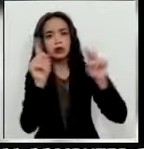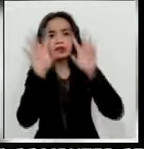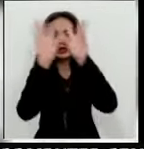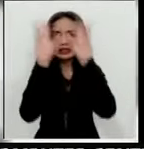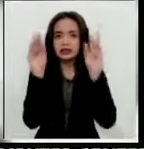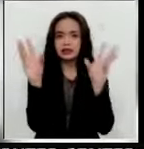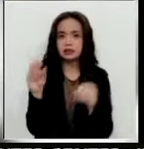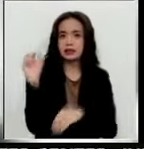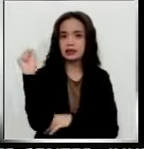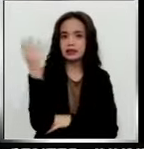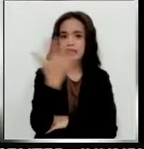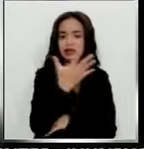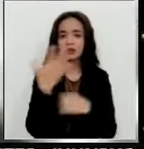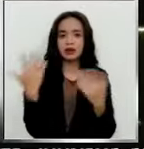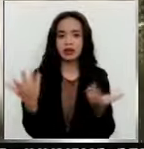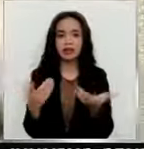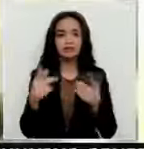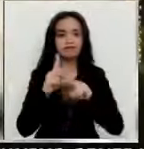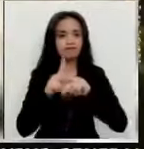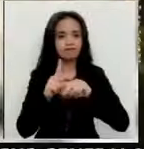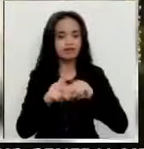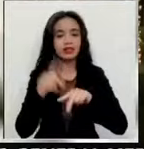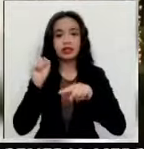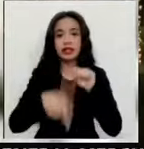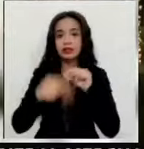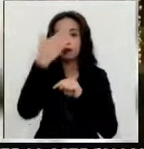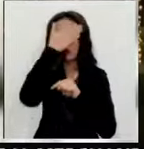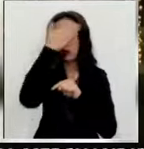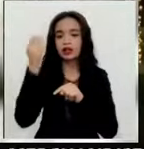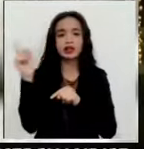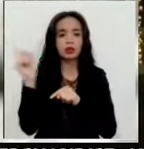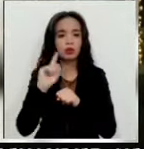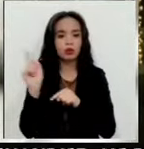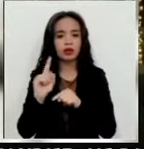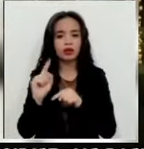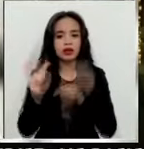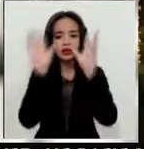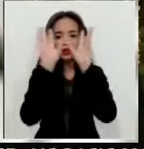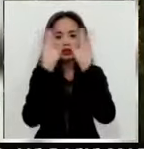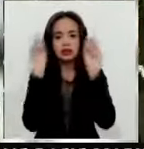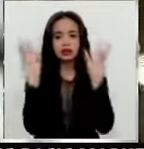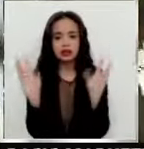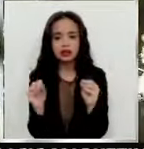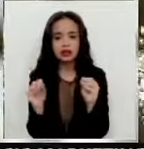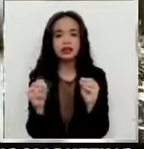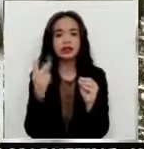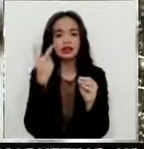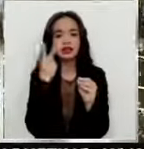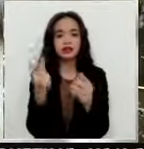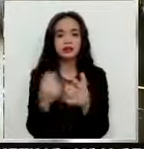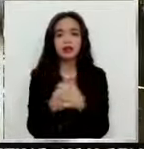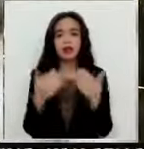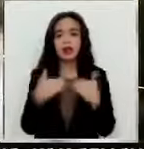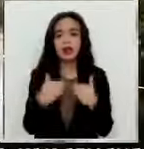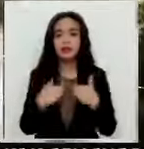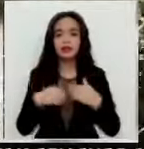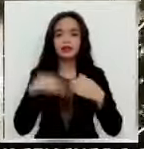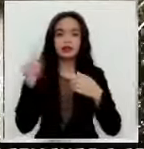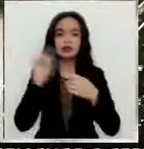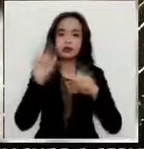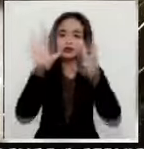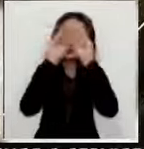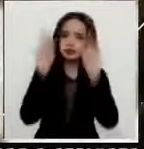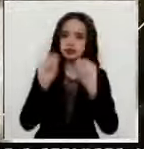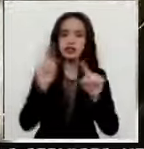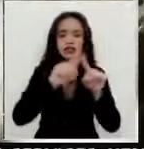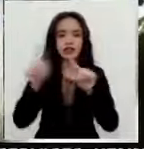ng Pangasinan. Di rin malilimot ang diwa ng Pasko sa pinailawan ding bilen sa tabi nito. May mga dekorasyong pampasko rin sa bawat